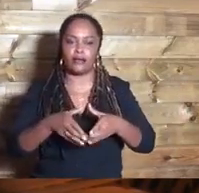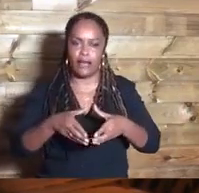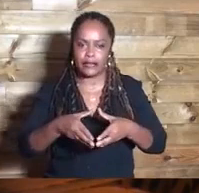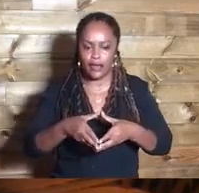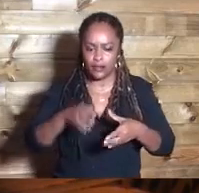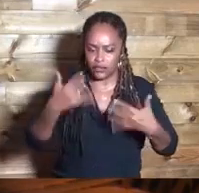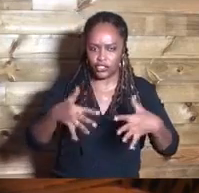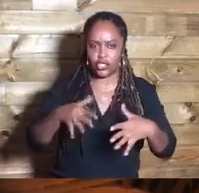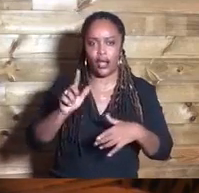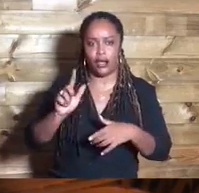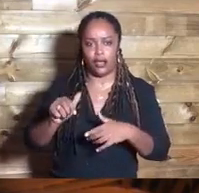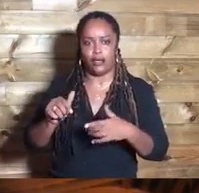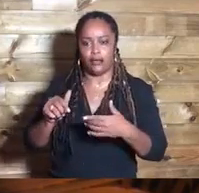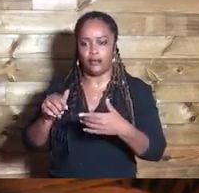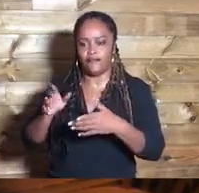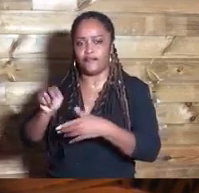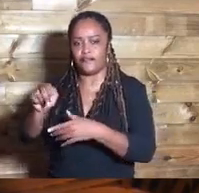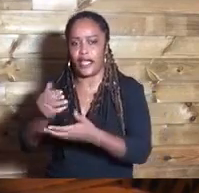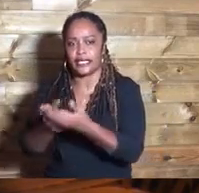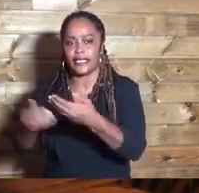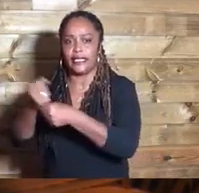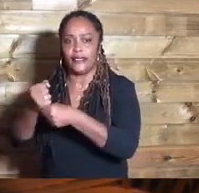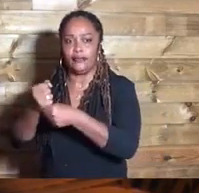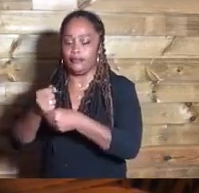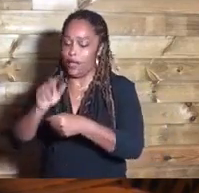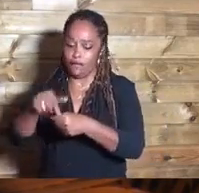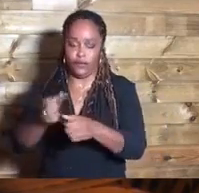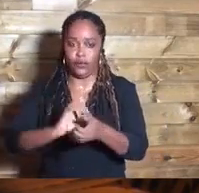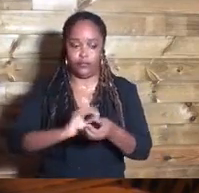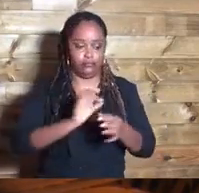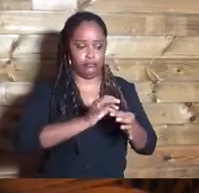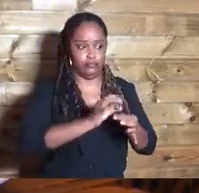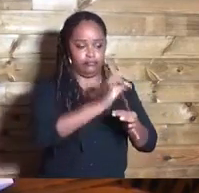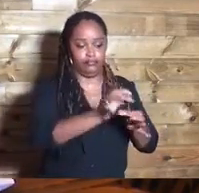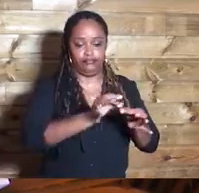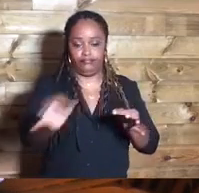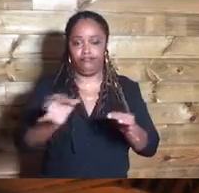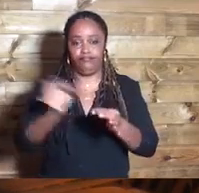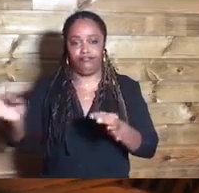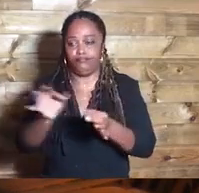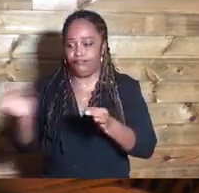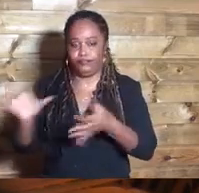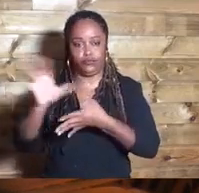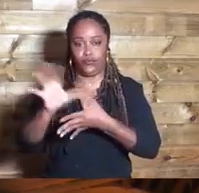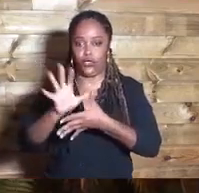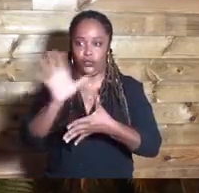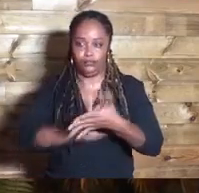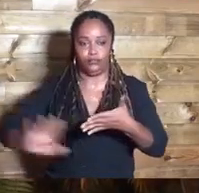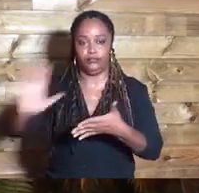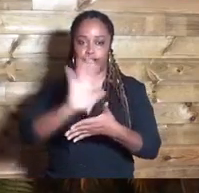allons accompagner la duplication de cette expérience. Toujours sur l'eau,